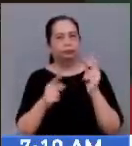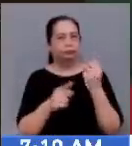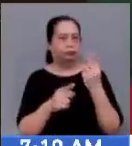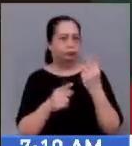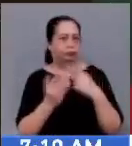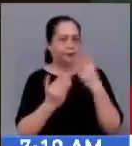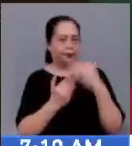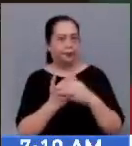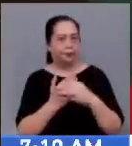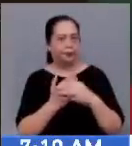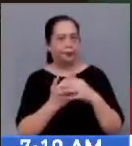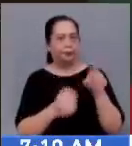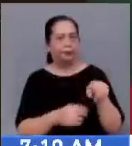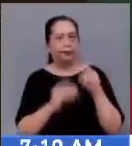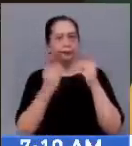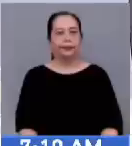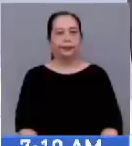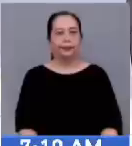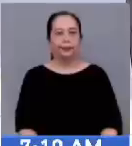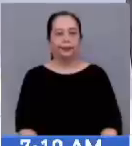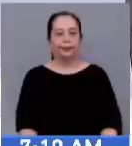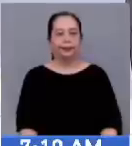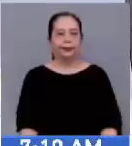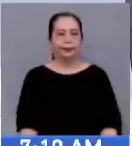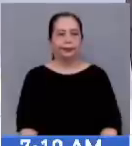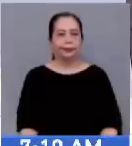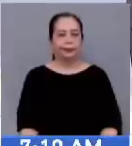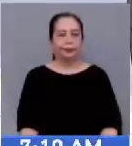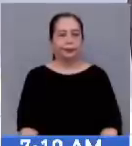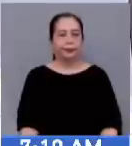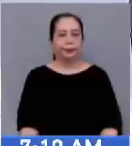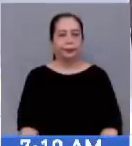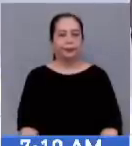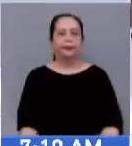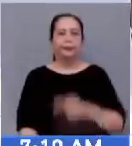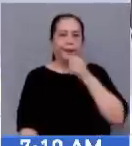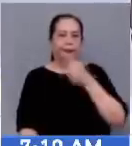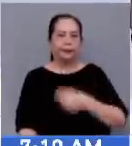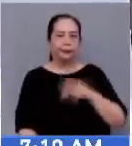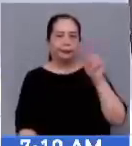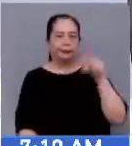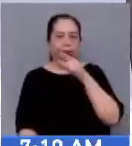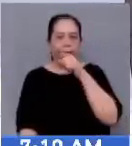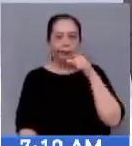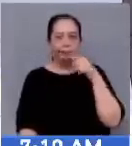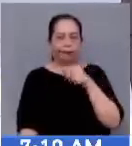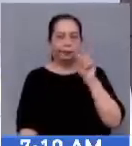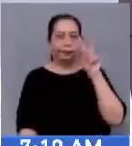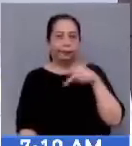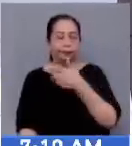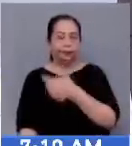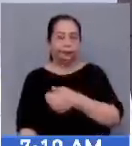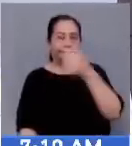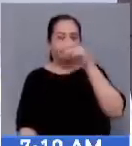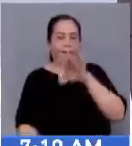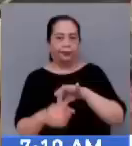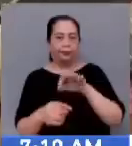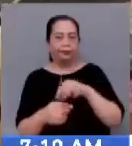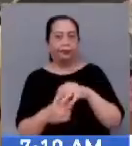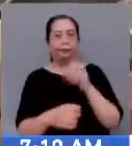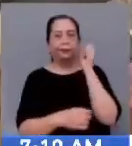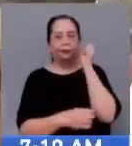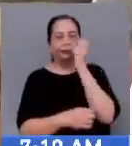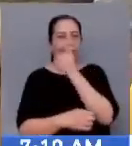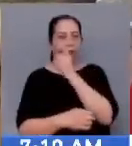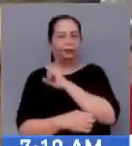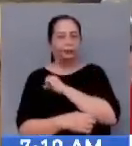the Department of Education. Binati ni Vice President Lenny Robredo si Vice President Alexara Duterte. Hangad daw ni Robredo